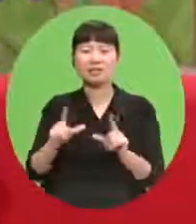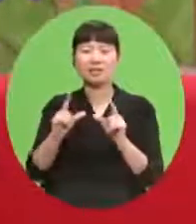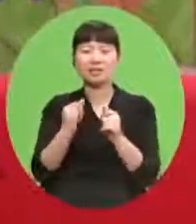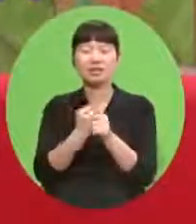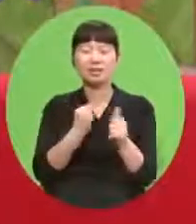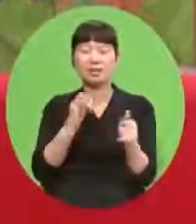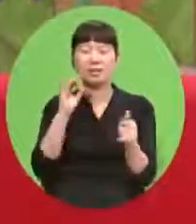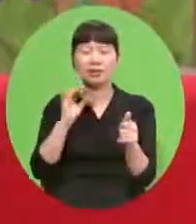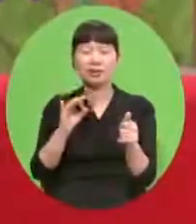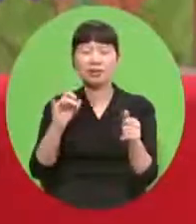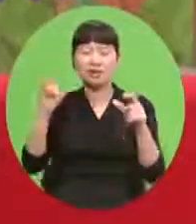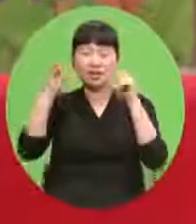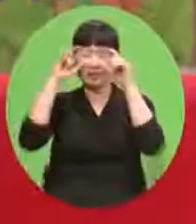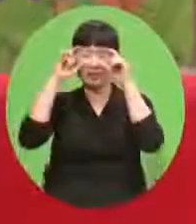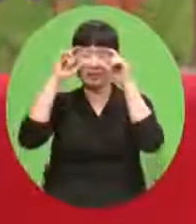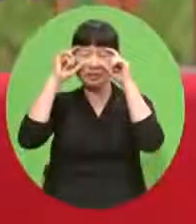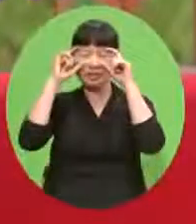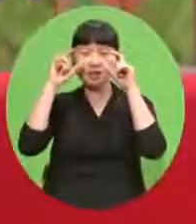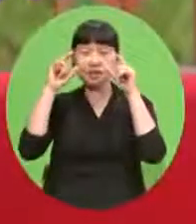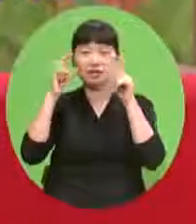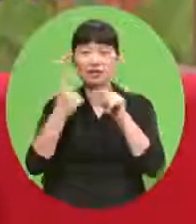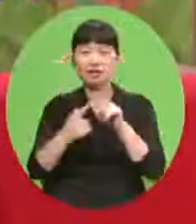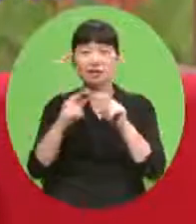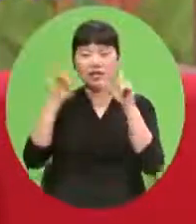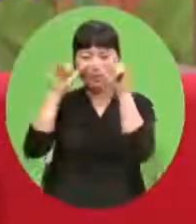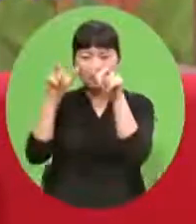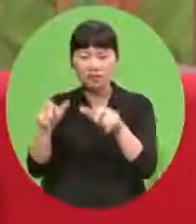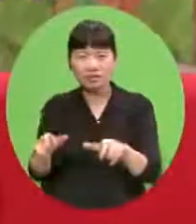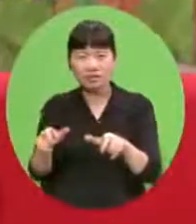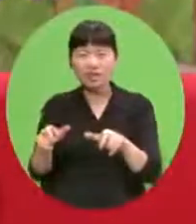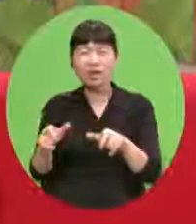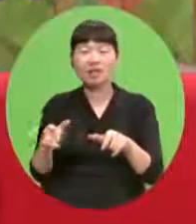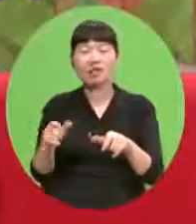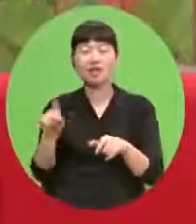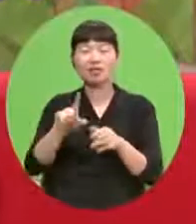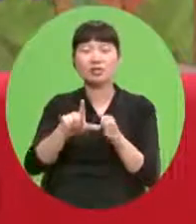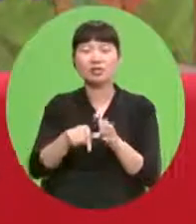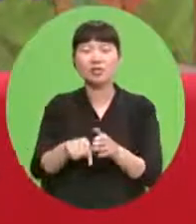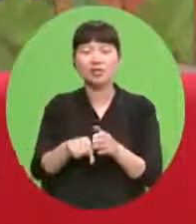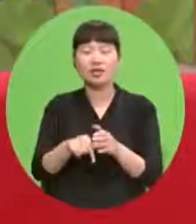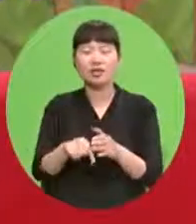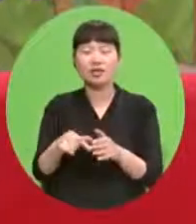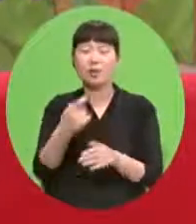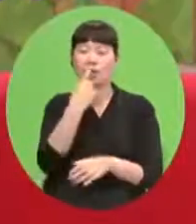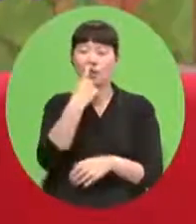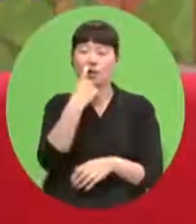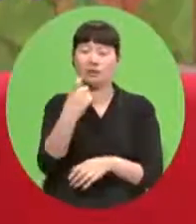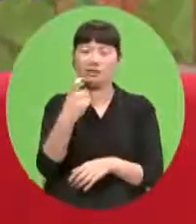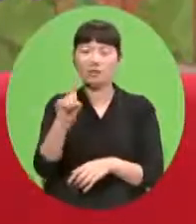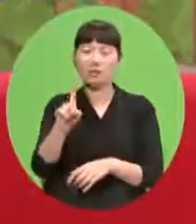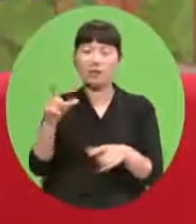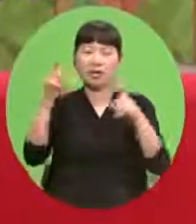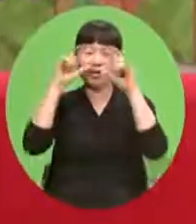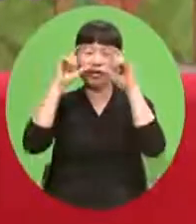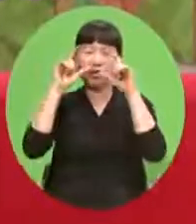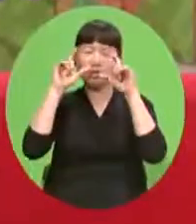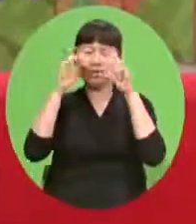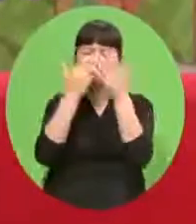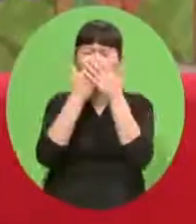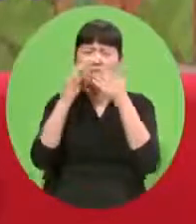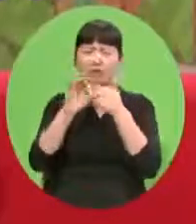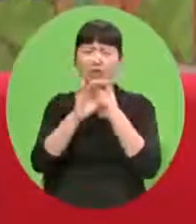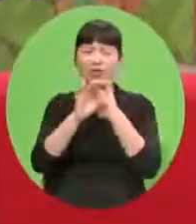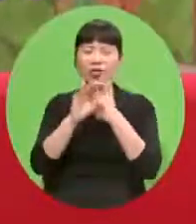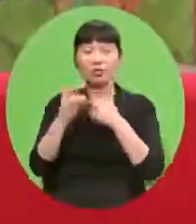남편은요. 안경을 이렇게 쓰다가 또 벗었다가 아니면 어떨 때는 또 멋으로 이제 한번 쓰기도 했다가 또 안 보이면 또 다시